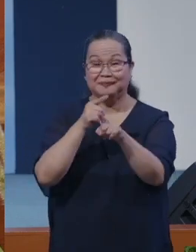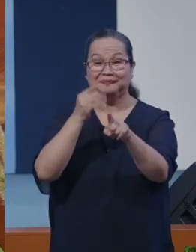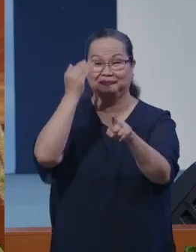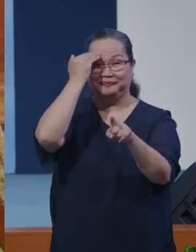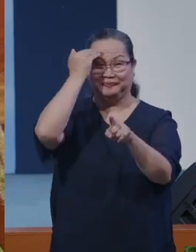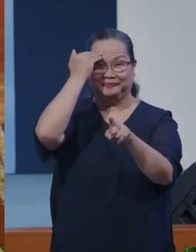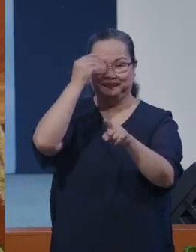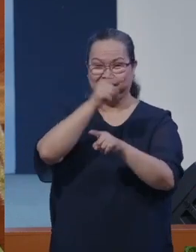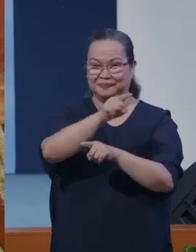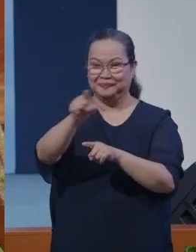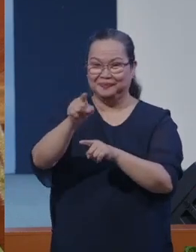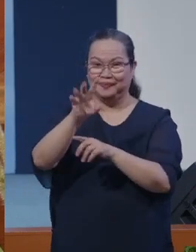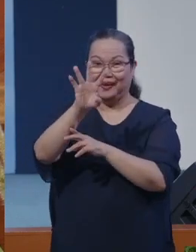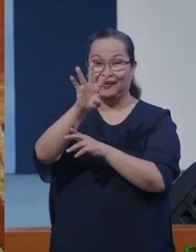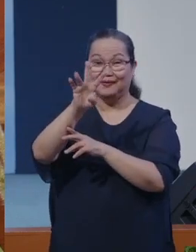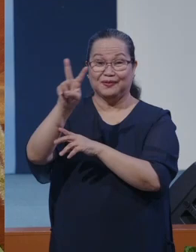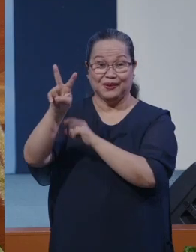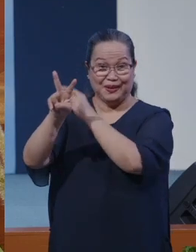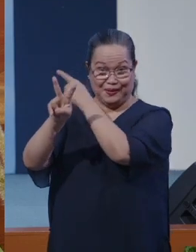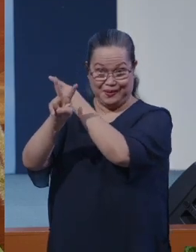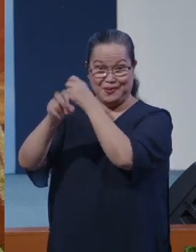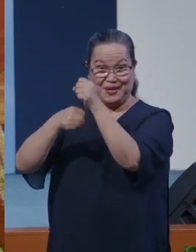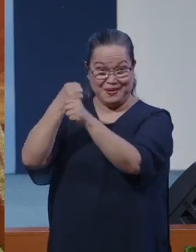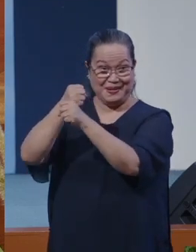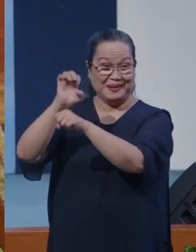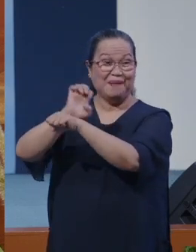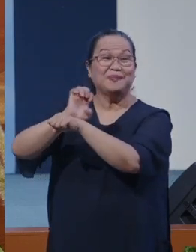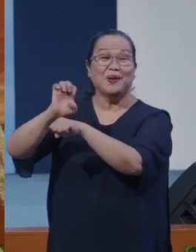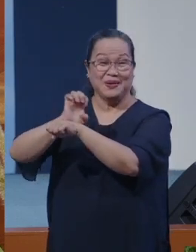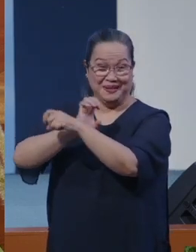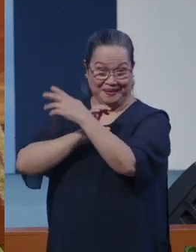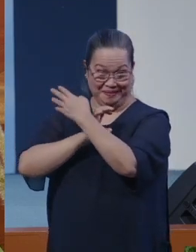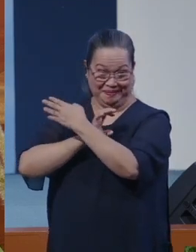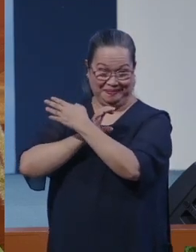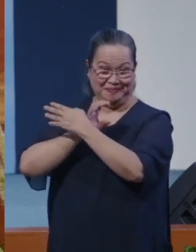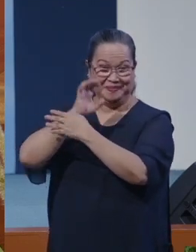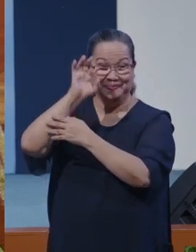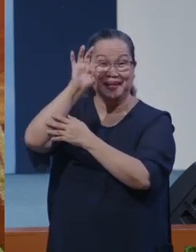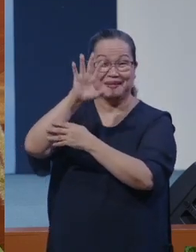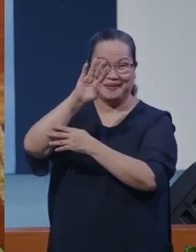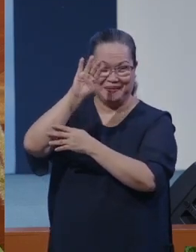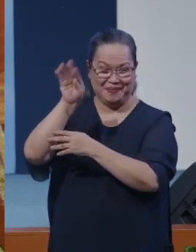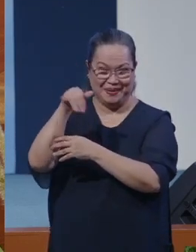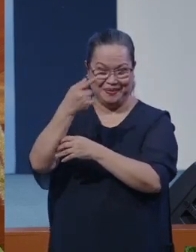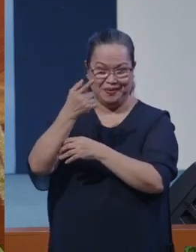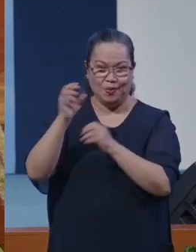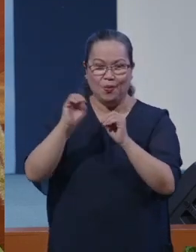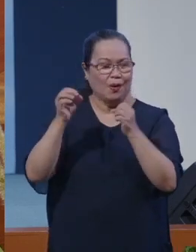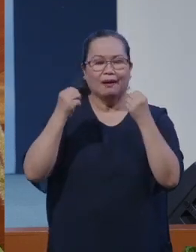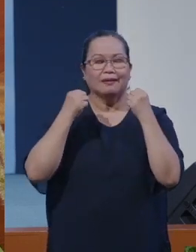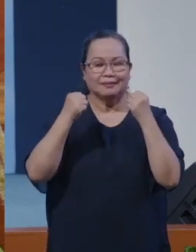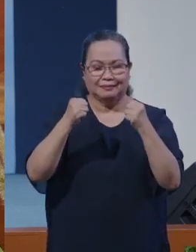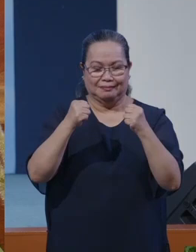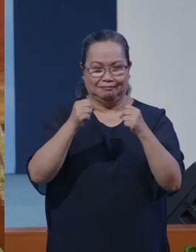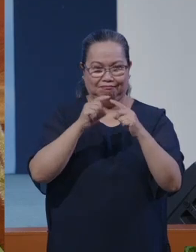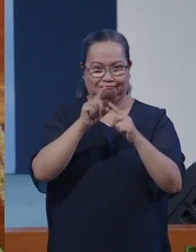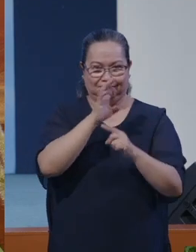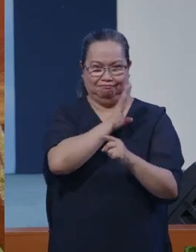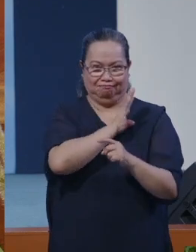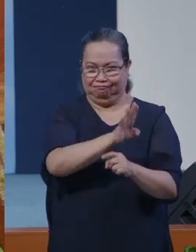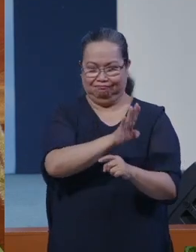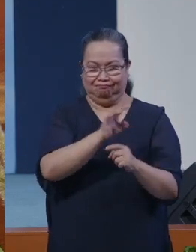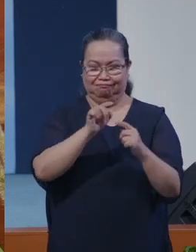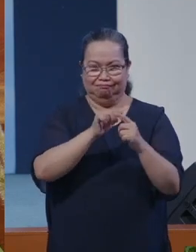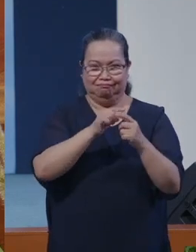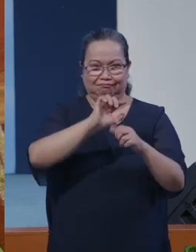kung bakit 42 years na po akong empleyado? Kasi wala po akong kalakasan at lakas ng loob